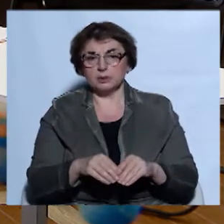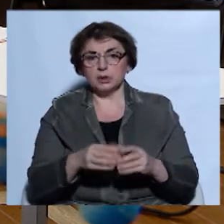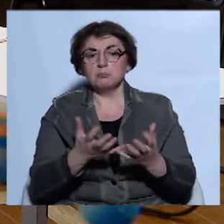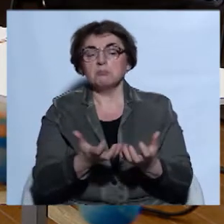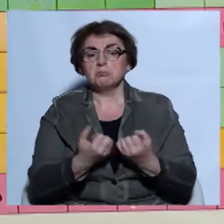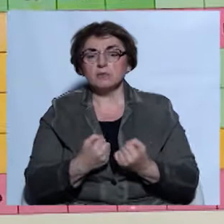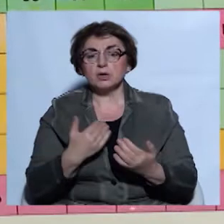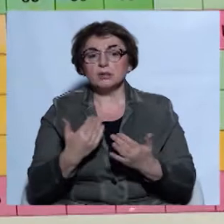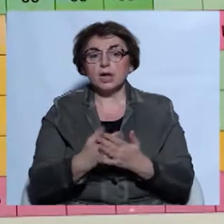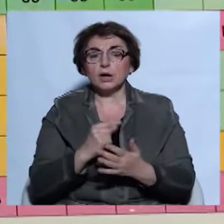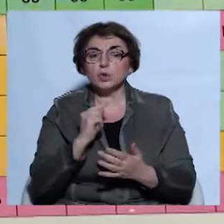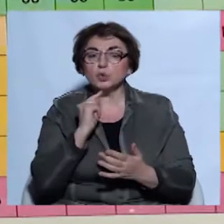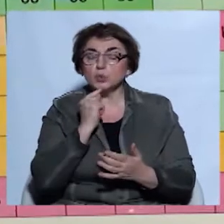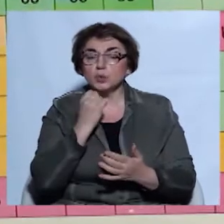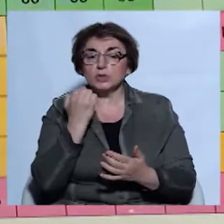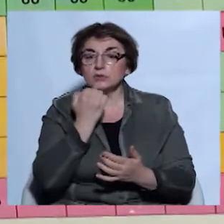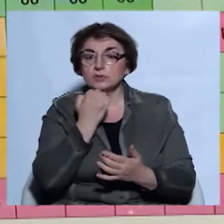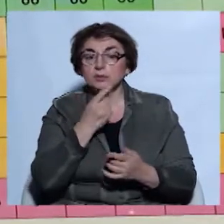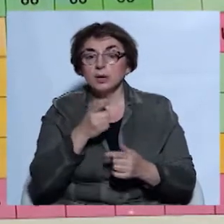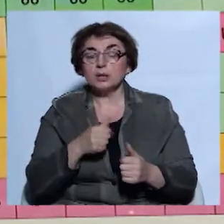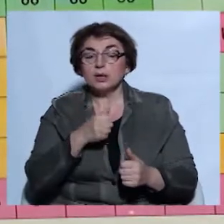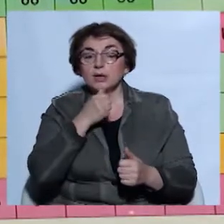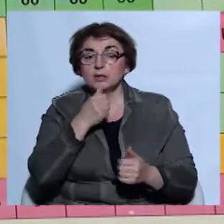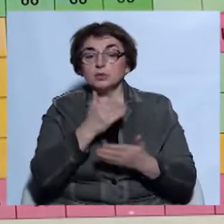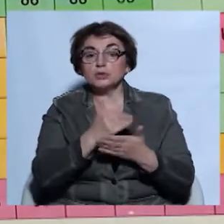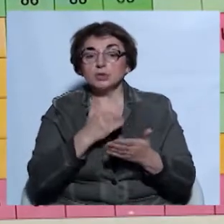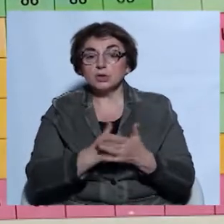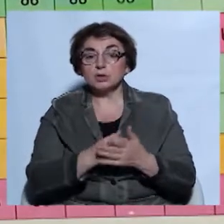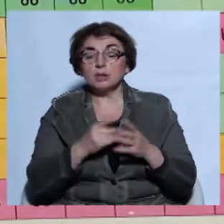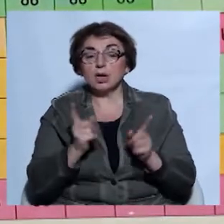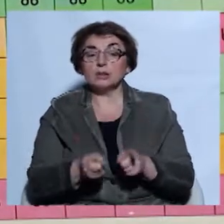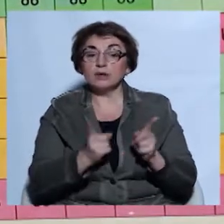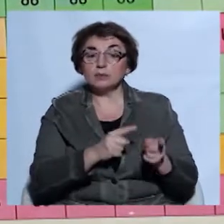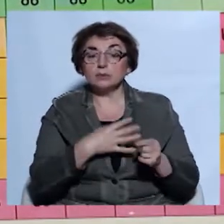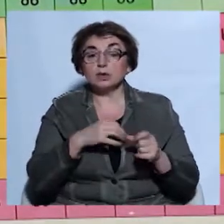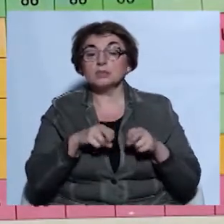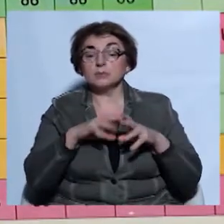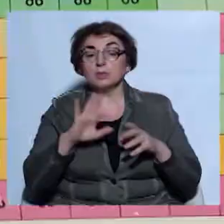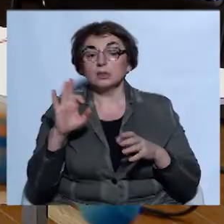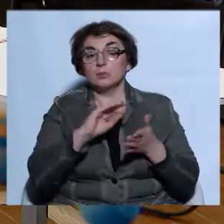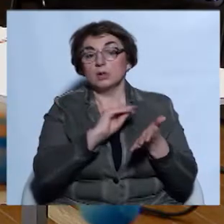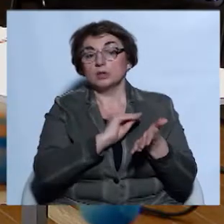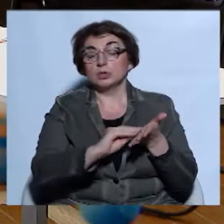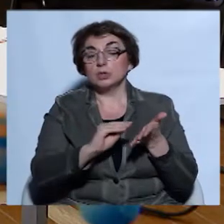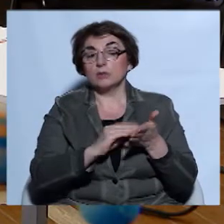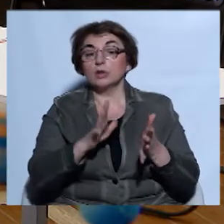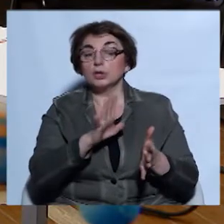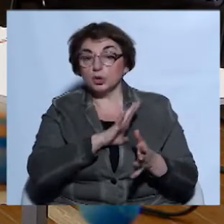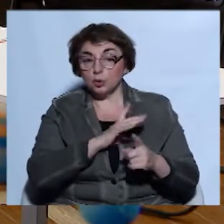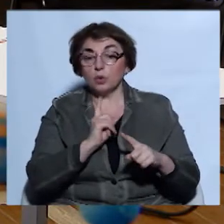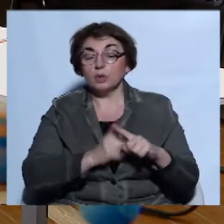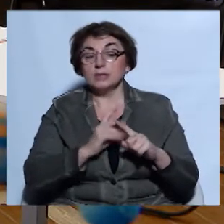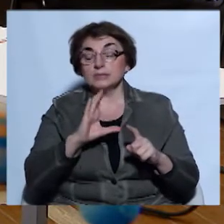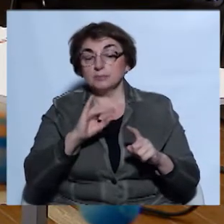ნაფიფქით. მივიღეთ ახალი რთული ნივთიერება და ექსპერიმენტის შედეგი გადავიტანოთ რეაქციის სახით. ესე